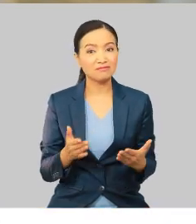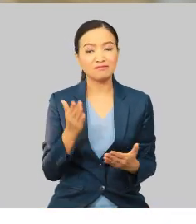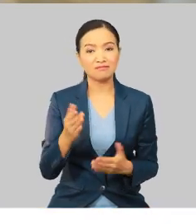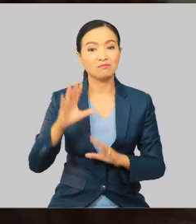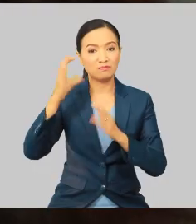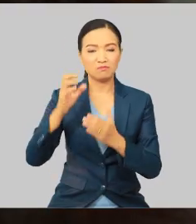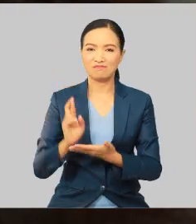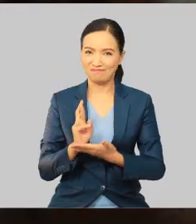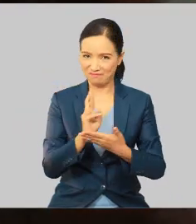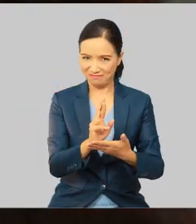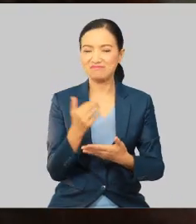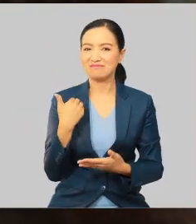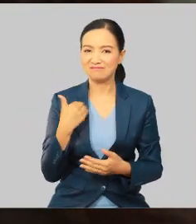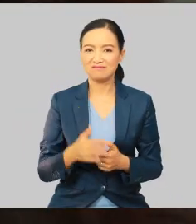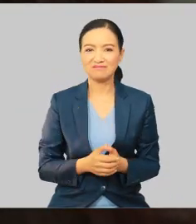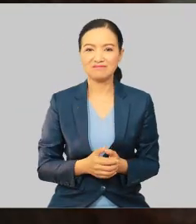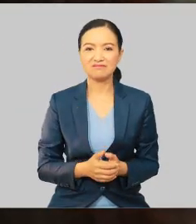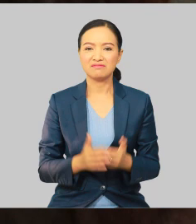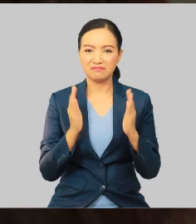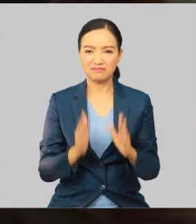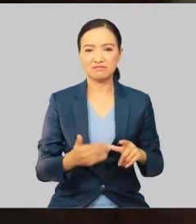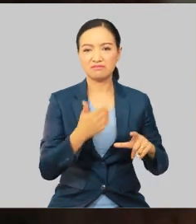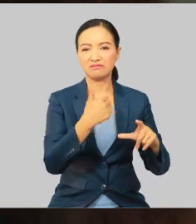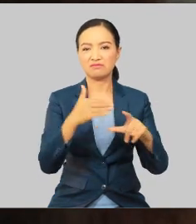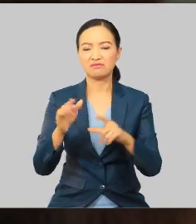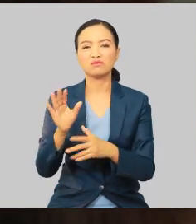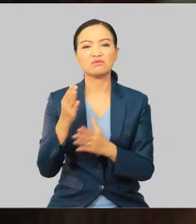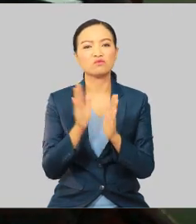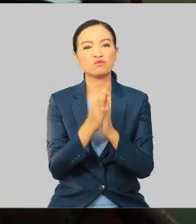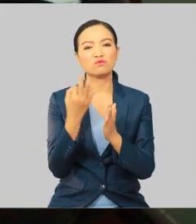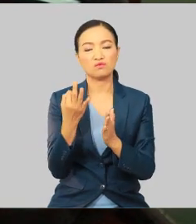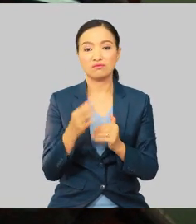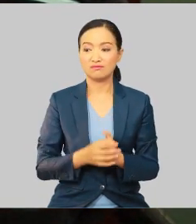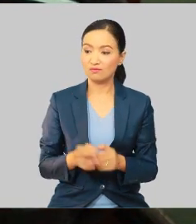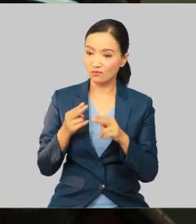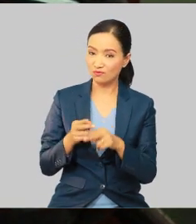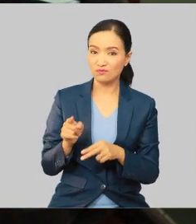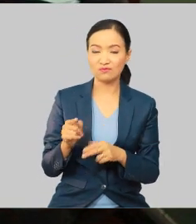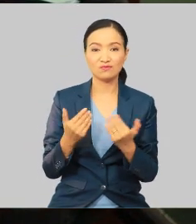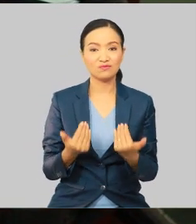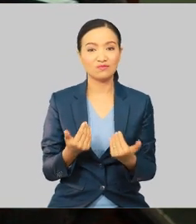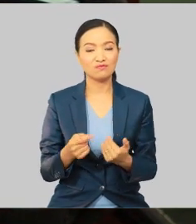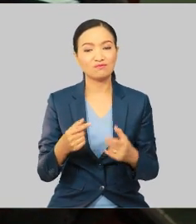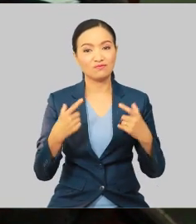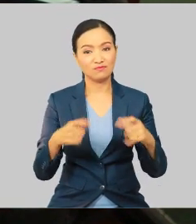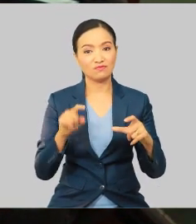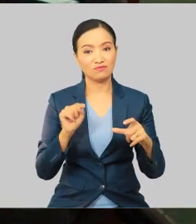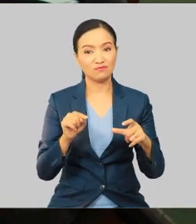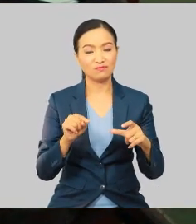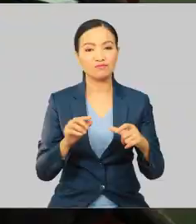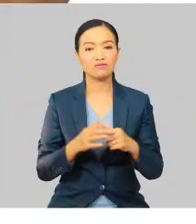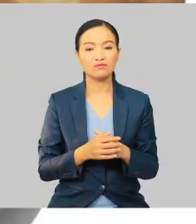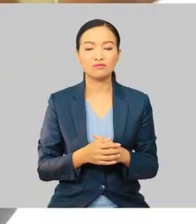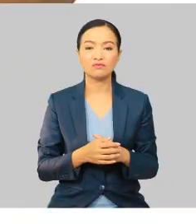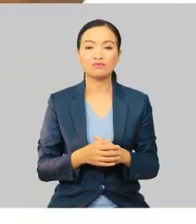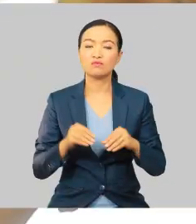้หนังสั้นเรื่องนี้ก็ได้รางวัลแล้วก็มีคนแชร์ออกไปในเฟซบุ๊ก แล้วโดยส่วนตัวแล้วเนี่ยวันนี้เนี่ยไอ้คลิปตรงนี้มันจะไป